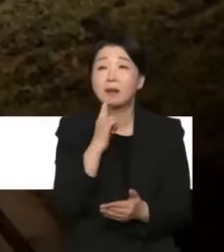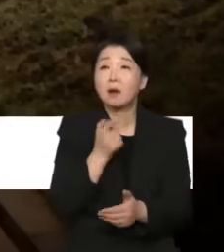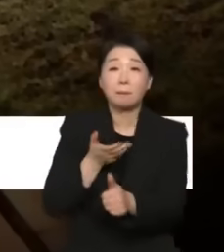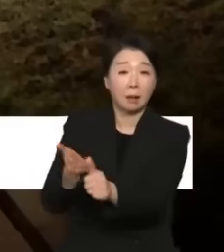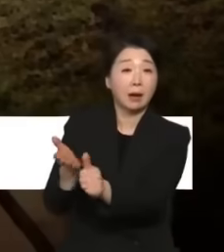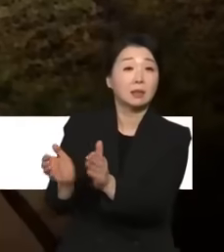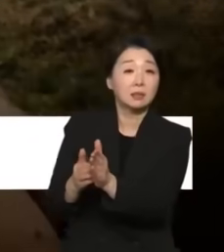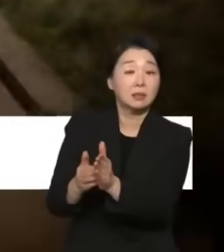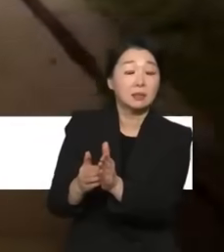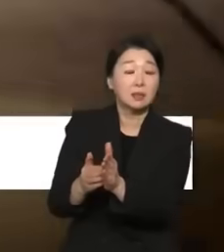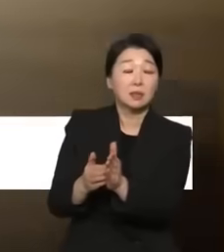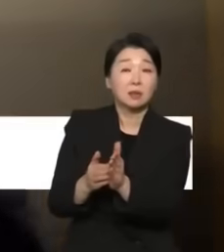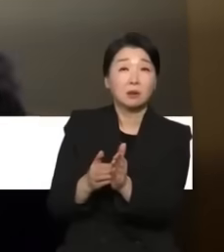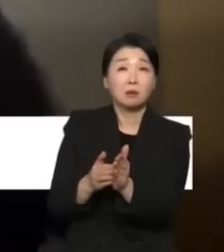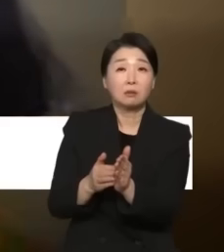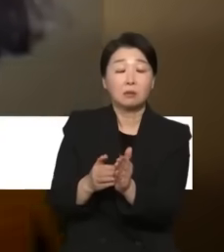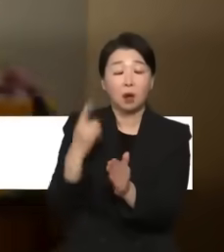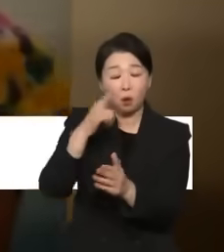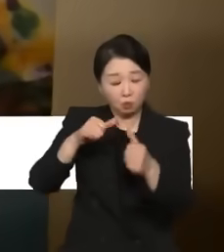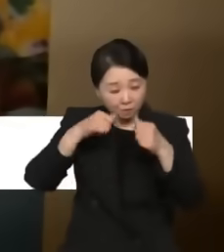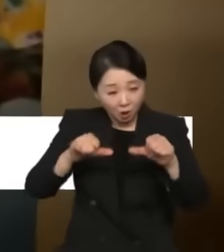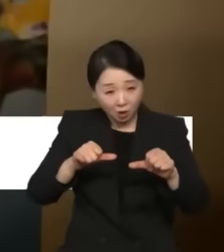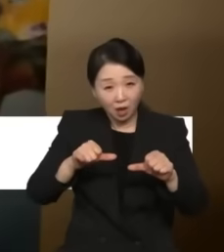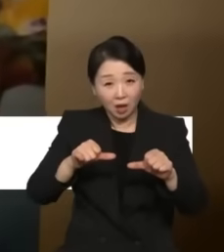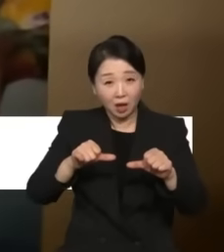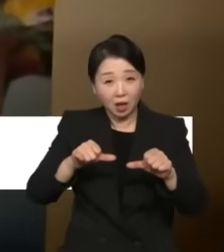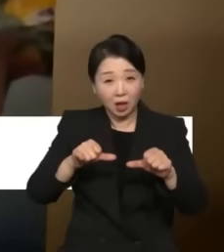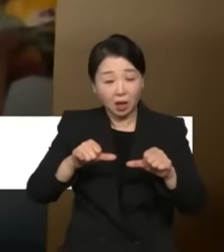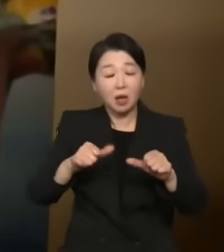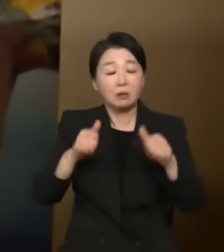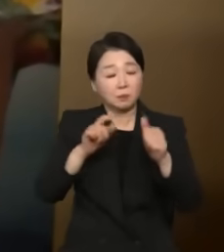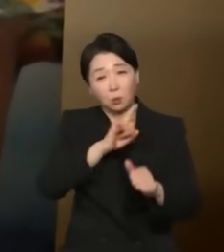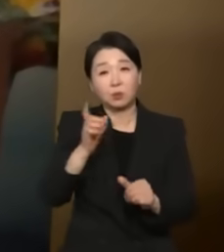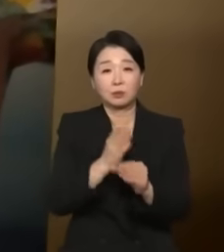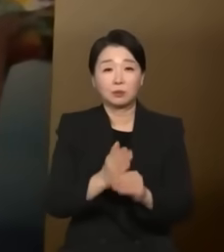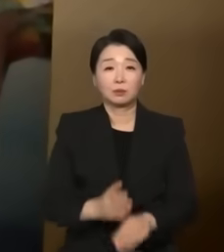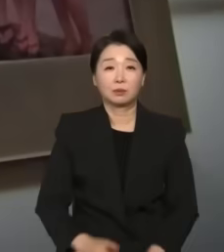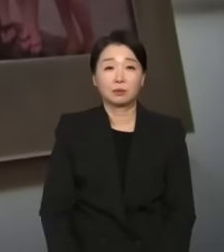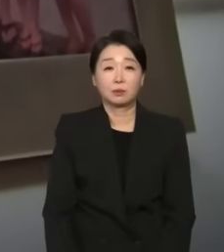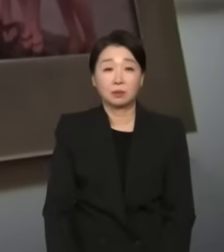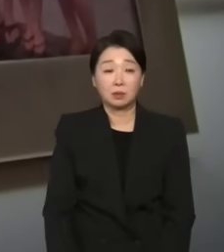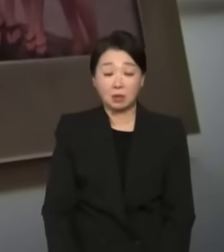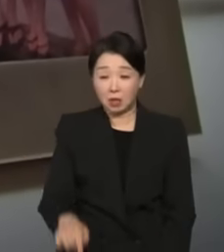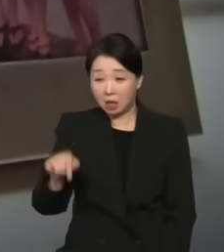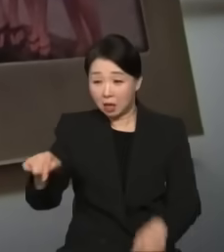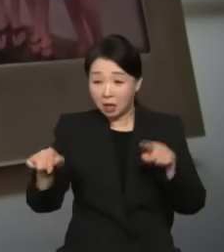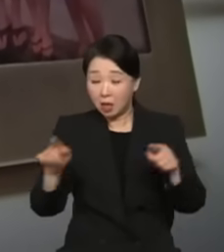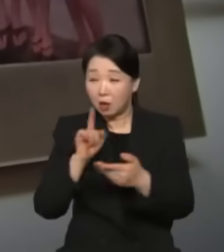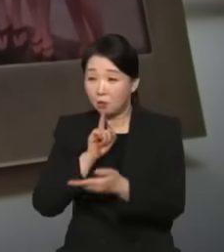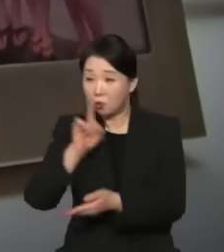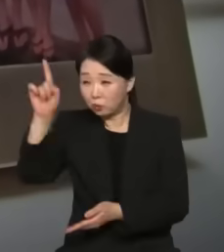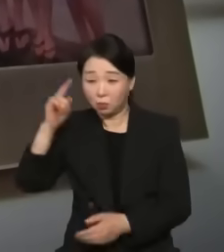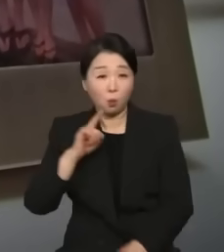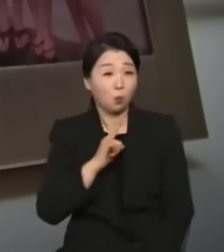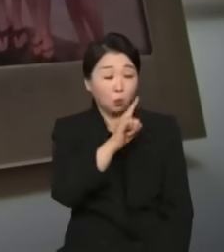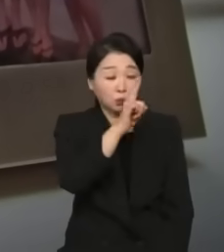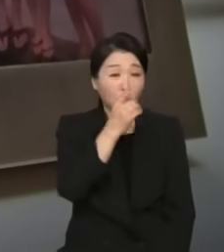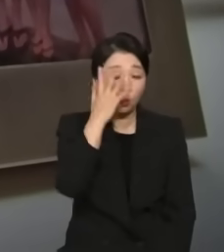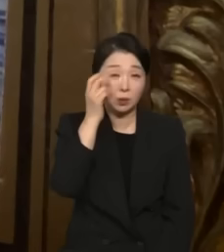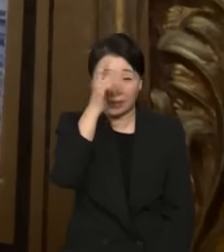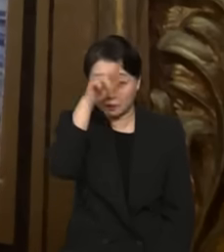협박했다며 공갈 미수와 명예훼손 등으로 거꾸로 고소한 상태입니다. 양측의 고소를 접수한 서울